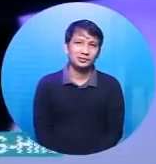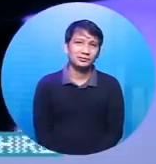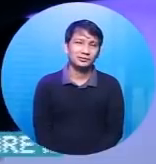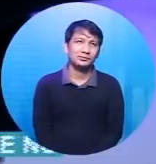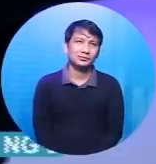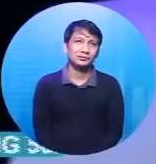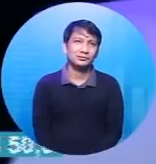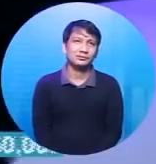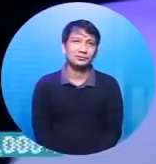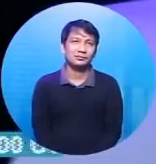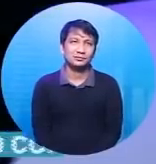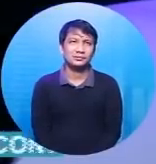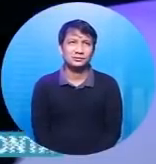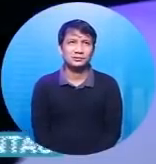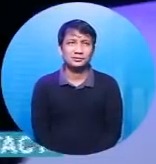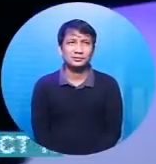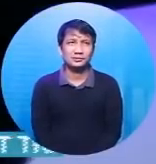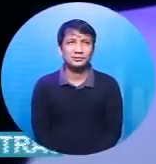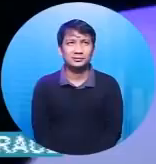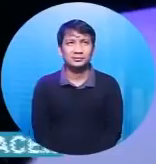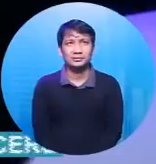ni Jason.